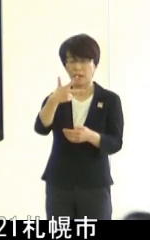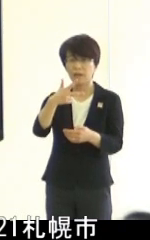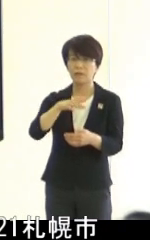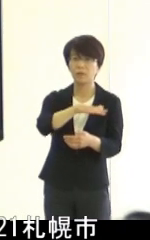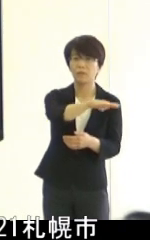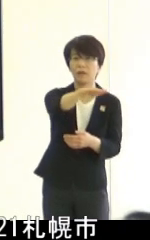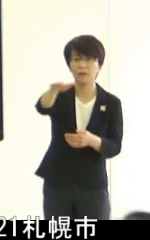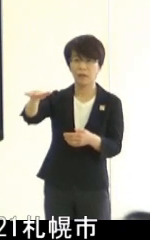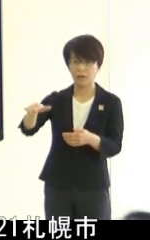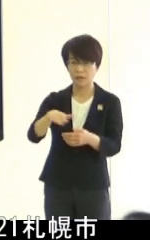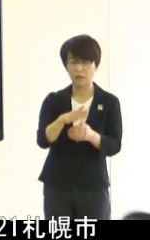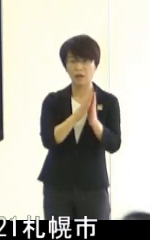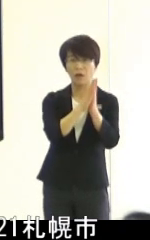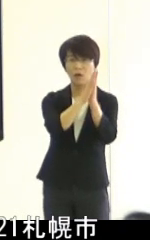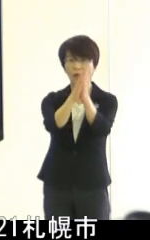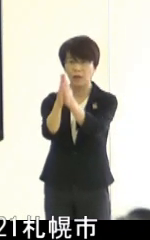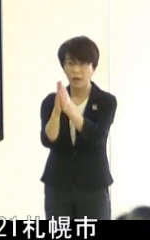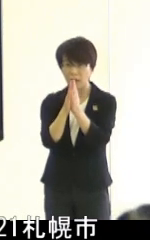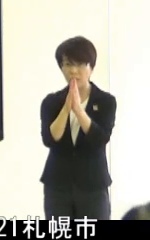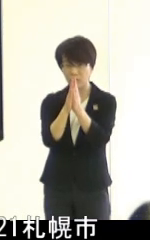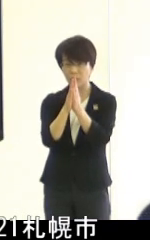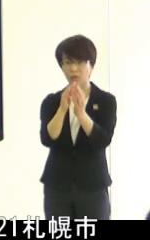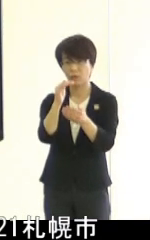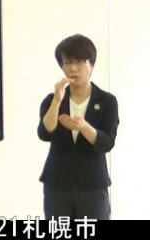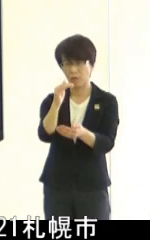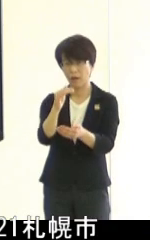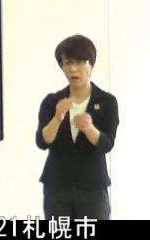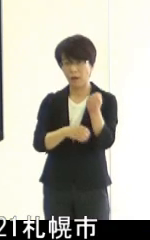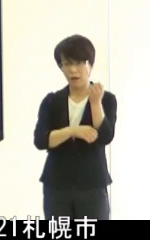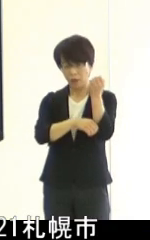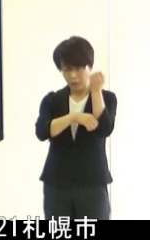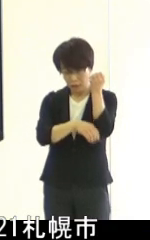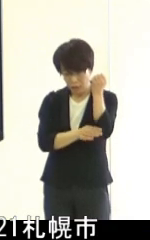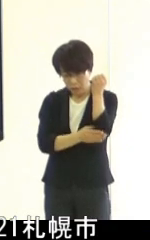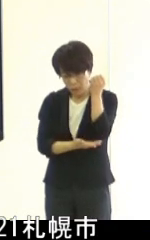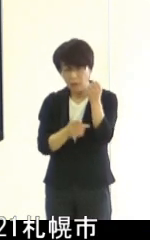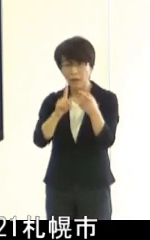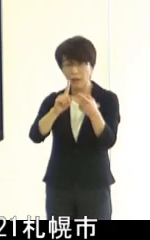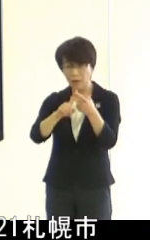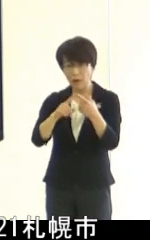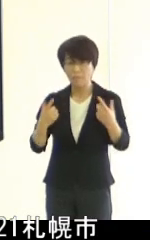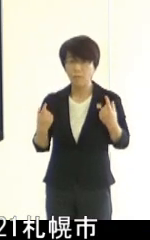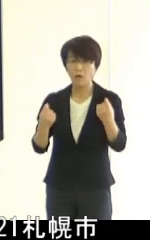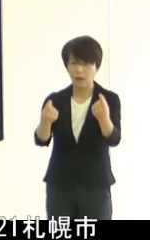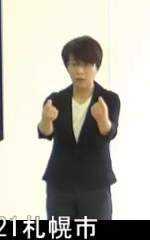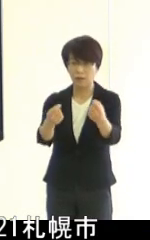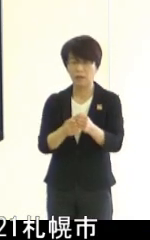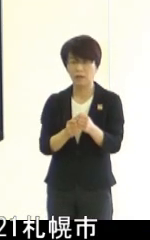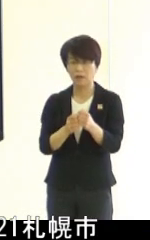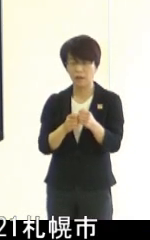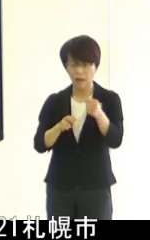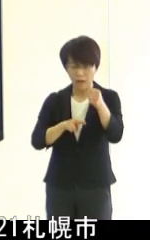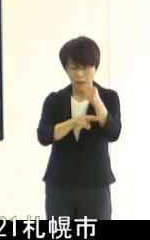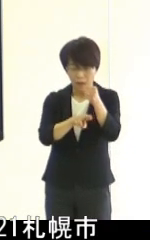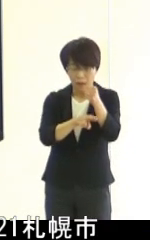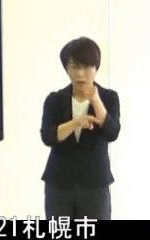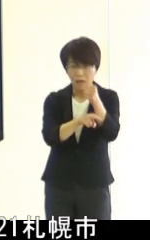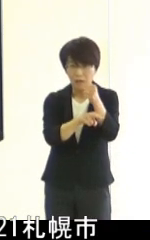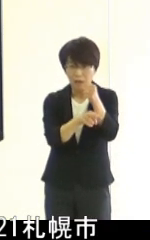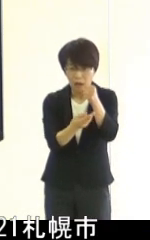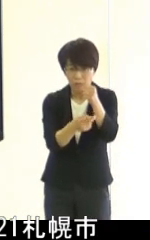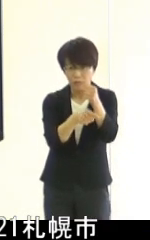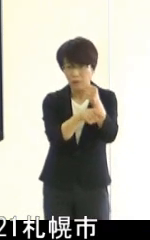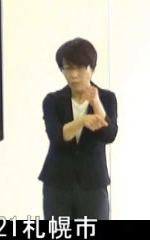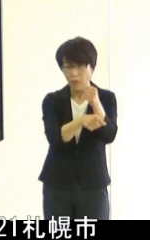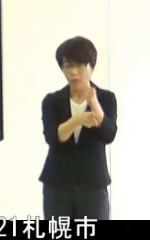お願いをするということは基本的に変わりはございません今変異株でありましてもですね